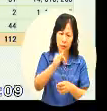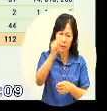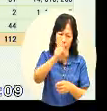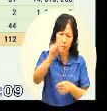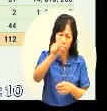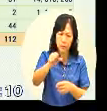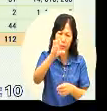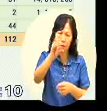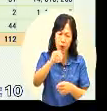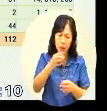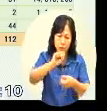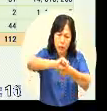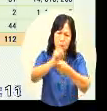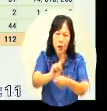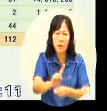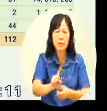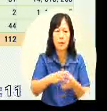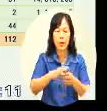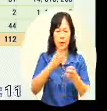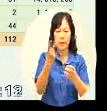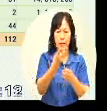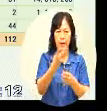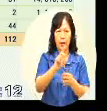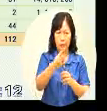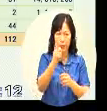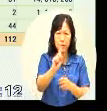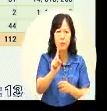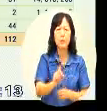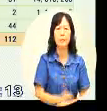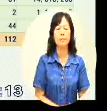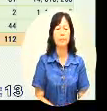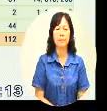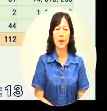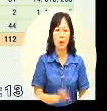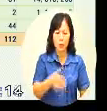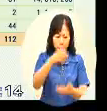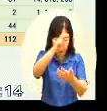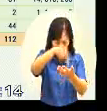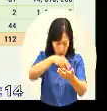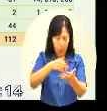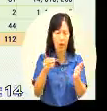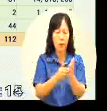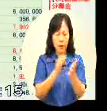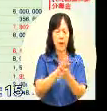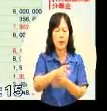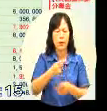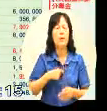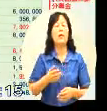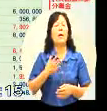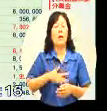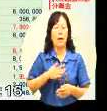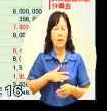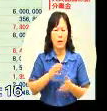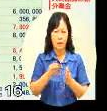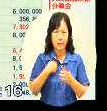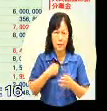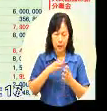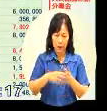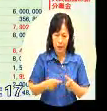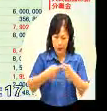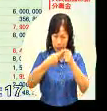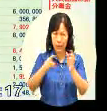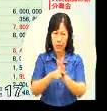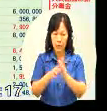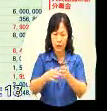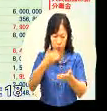来的？有2个原因，我归纳看这本预算书看完了，有归纳有2个原因。第一个原因呢，在